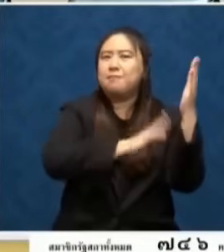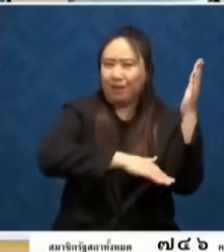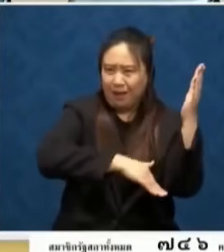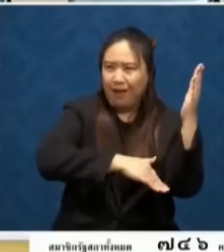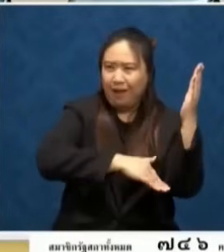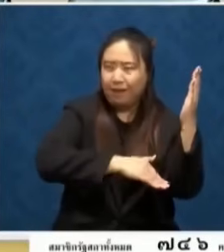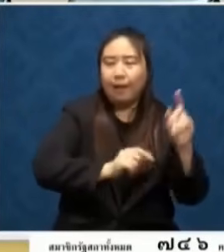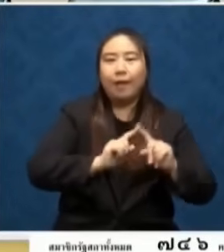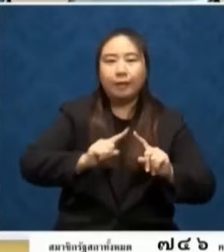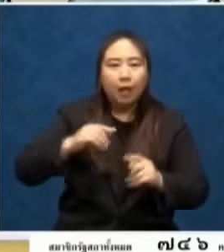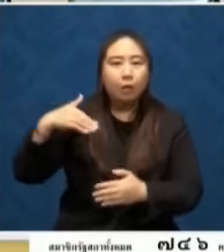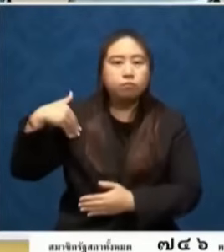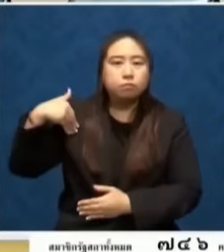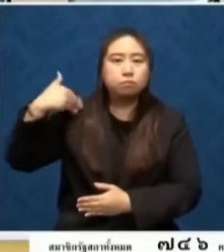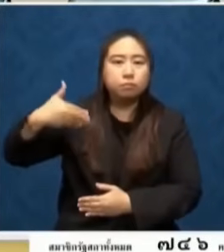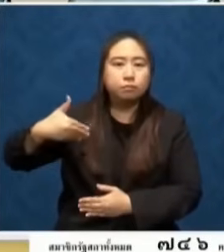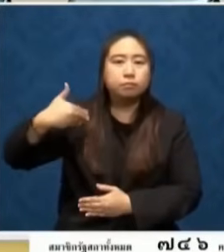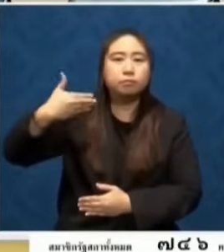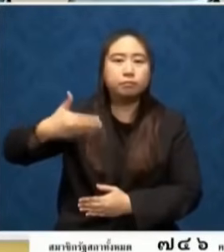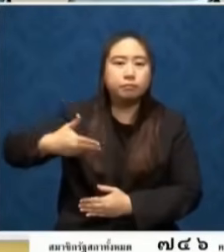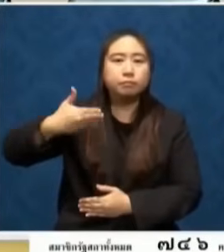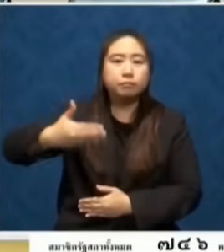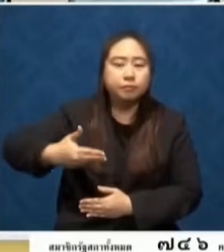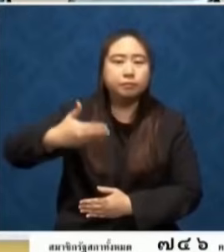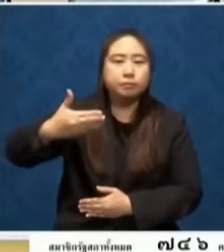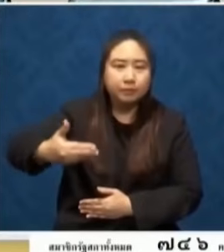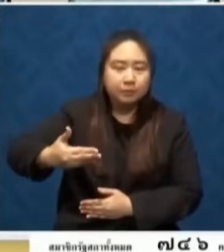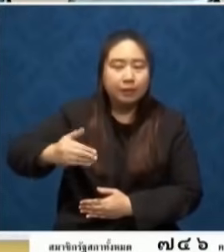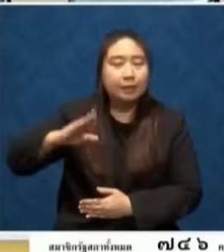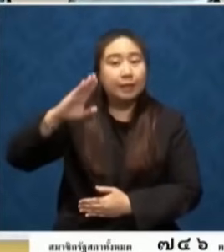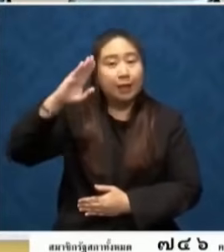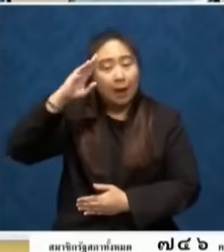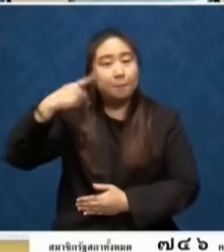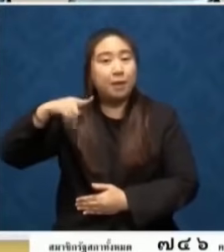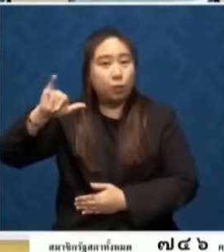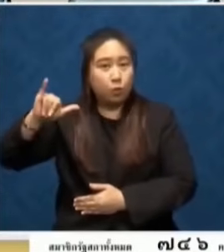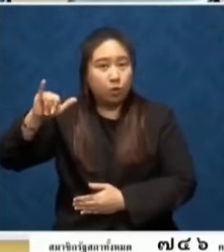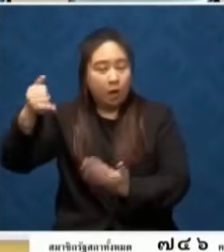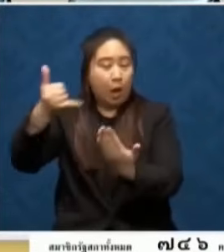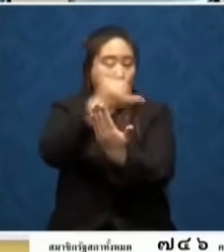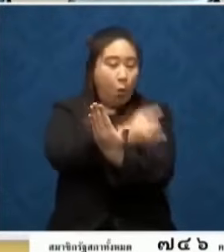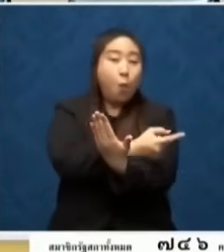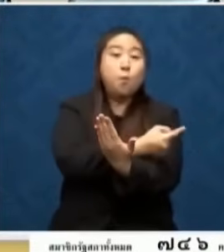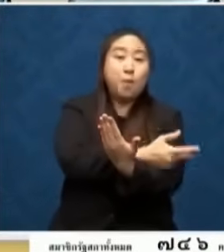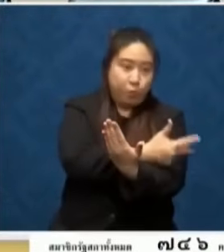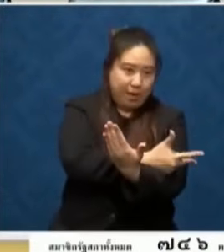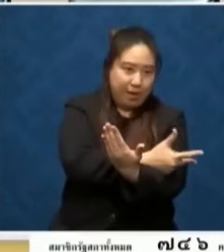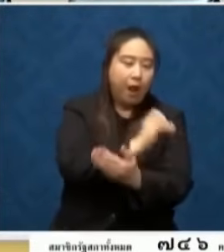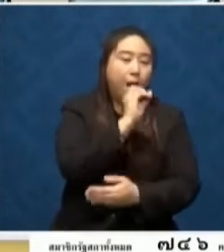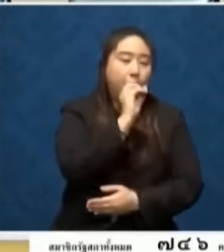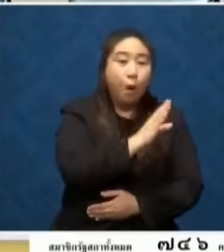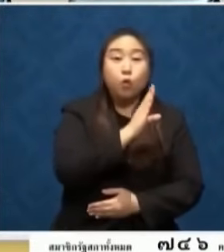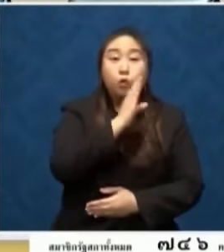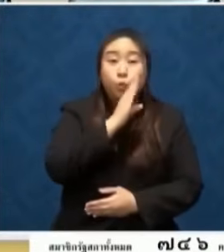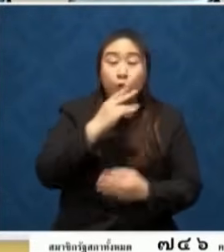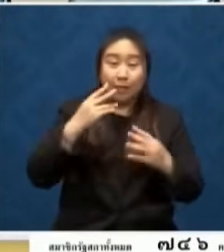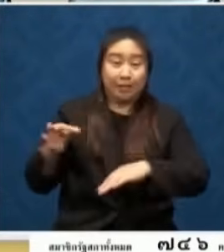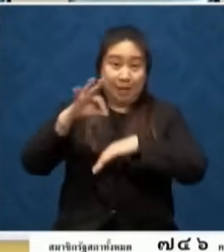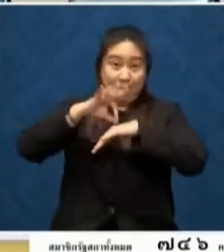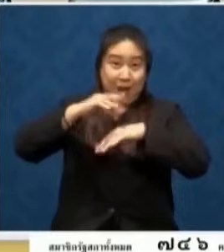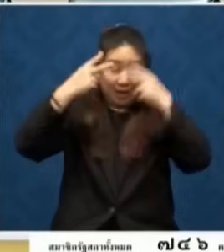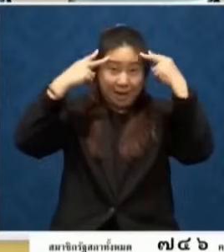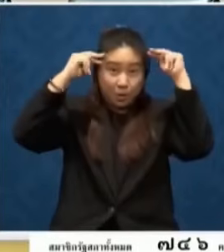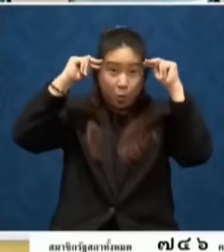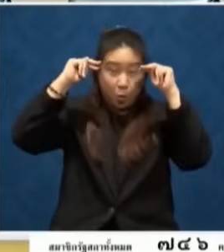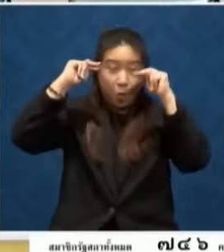าก็ผ่านไปท่านนายกพลเอกประยุทธ์ท่านก็หาเสียงที่ภูเก็ตว่าถ้ากลับมาเป็นนายกอีกครั้งหนึ่งท่านจะทำถนน